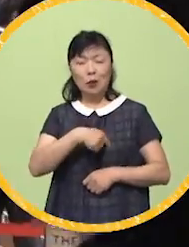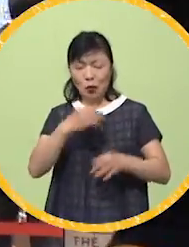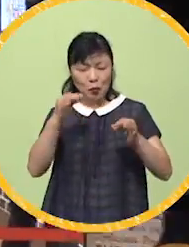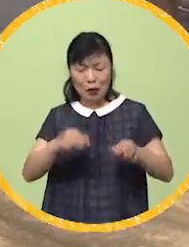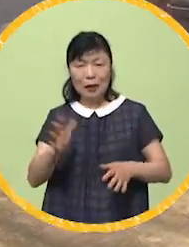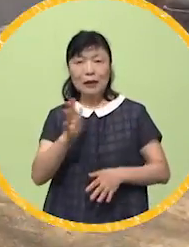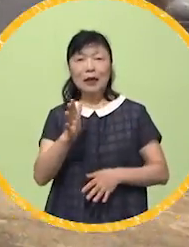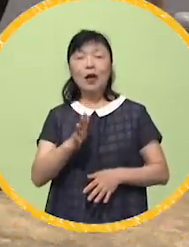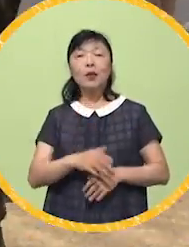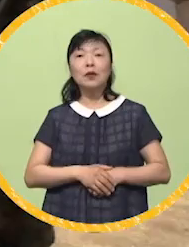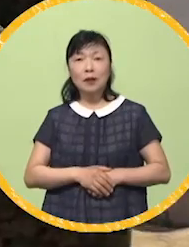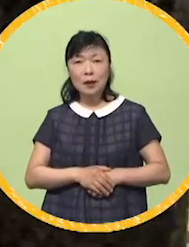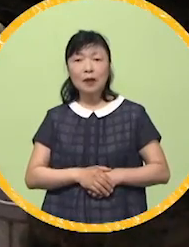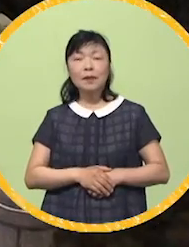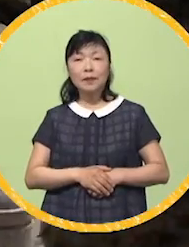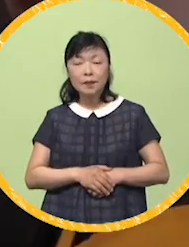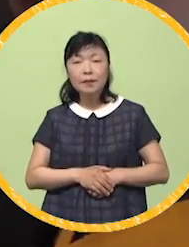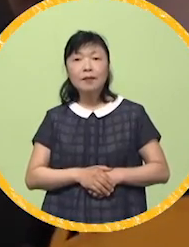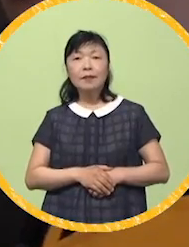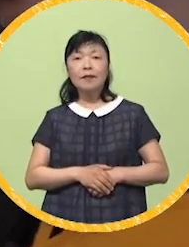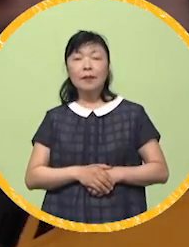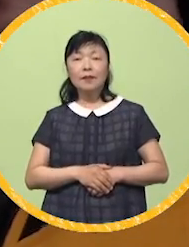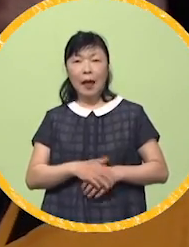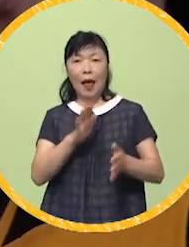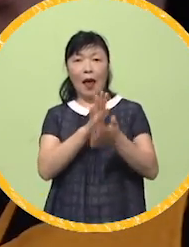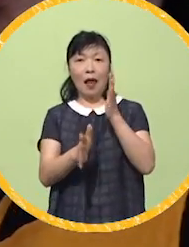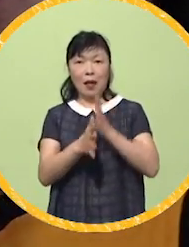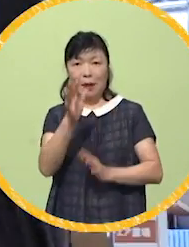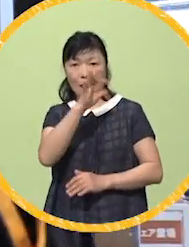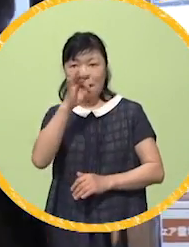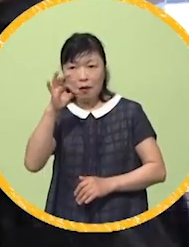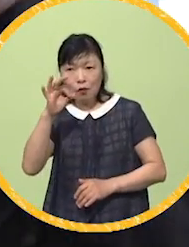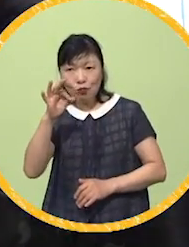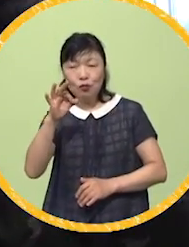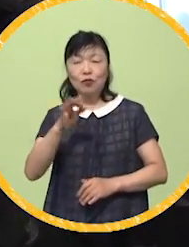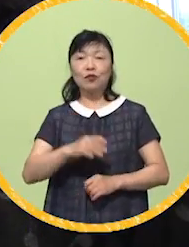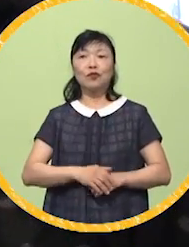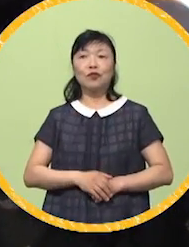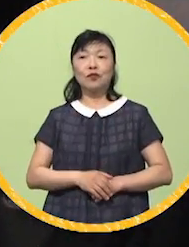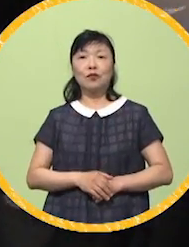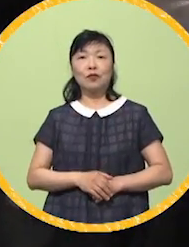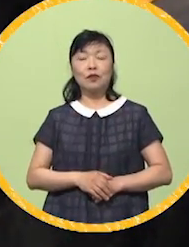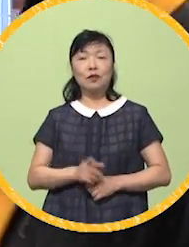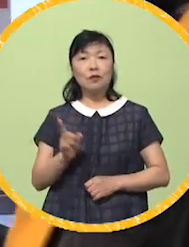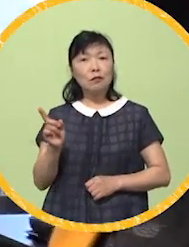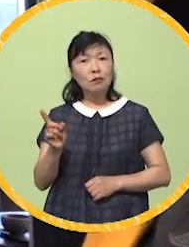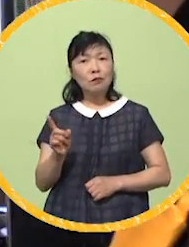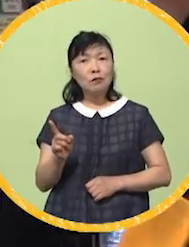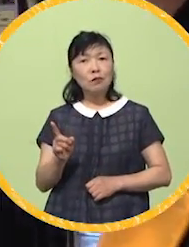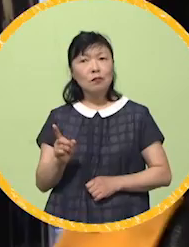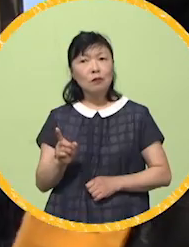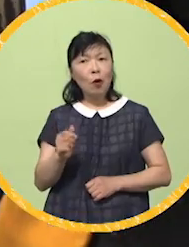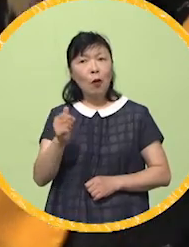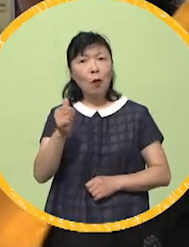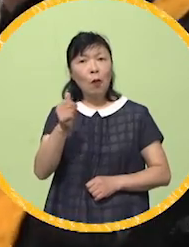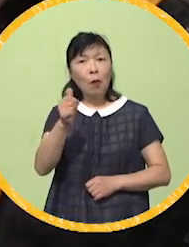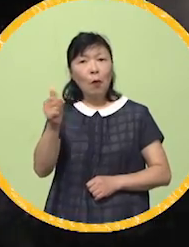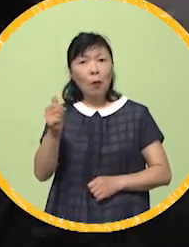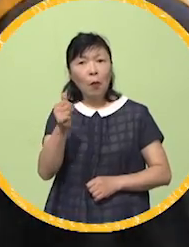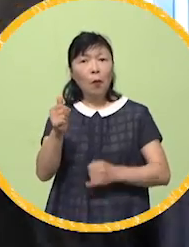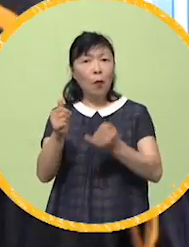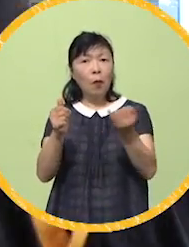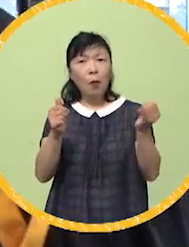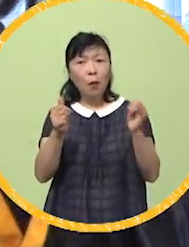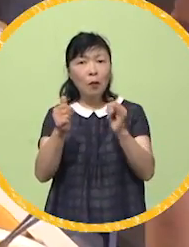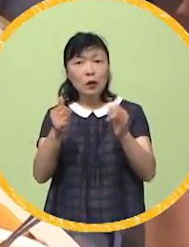ために気を取り直してサービスエリアを散策します。 頑張れ。 この合コンしてるみたいな。 いいね、 いい感じだ。 あそ